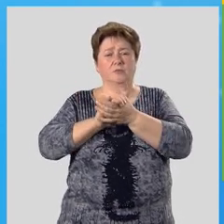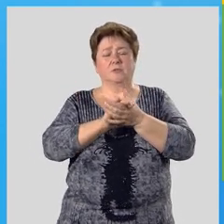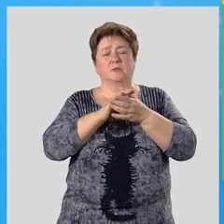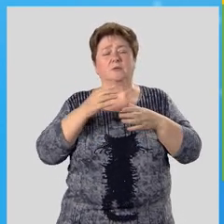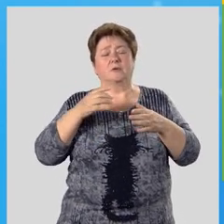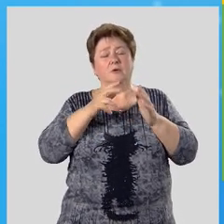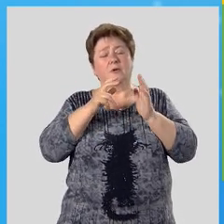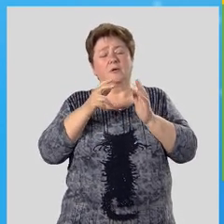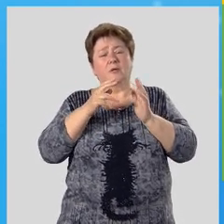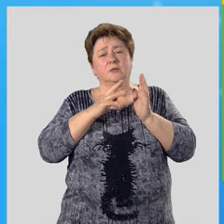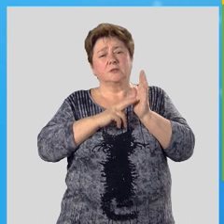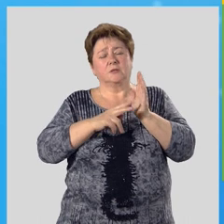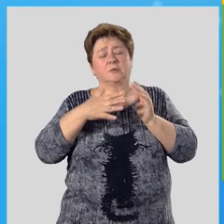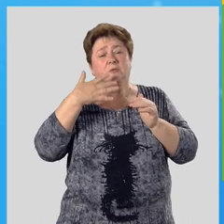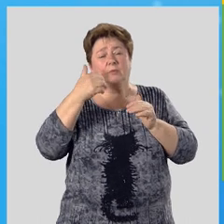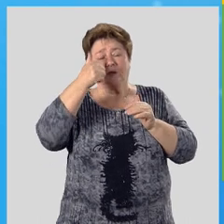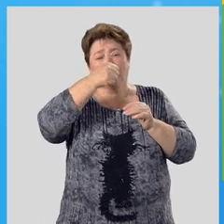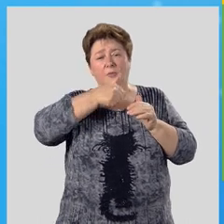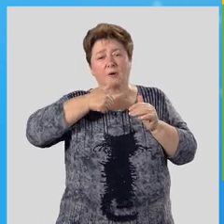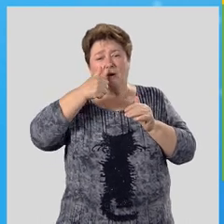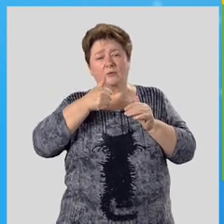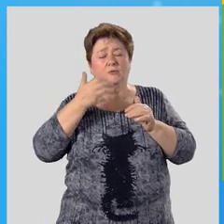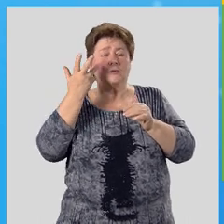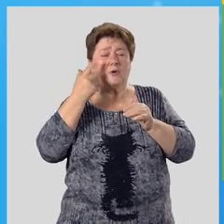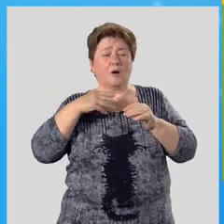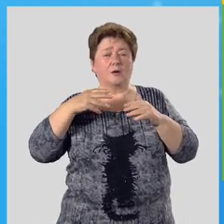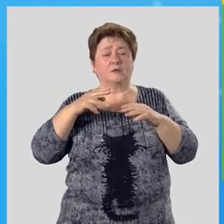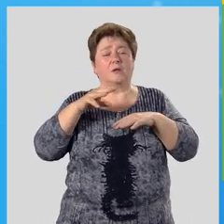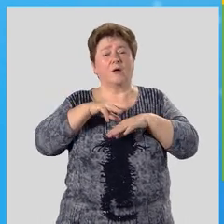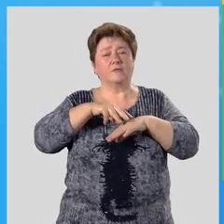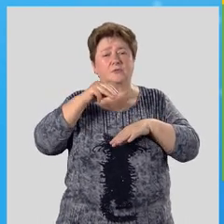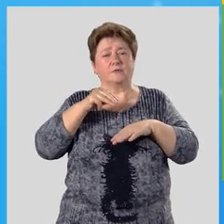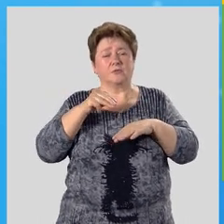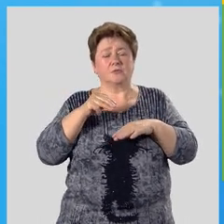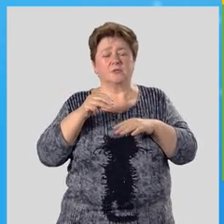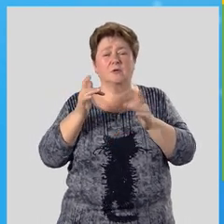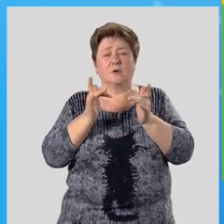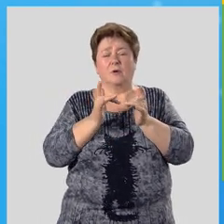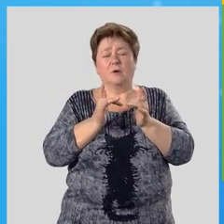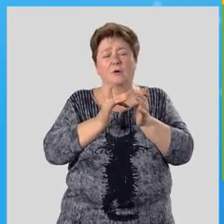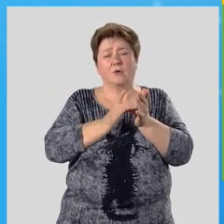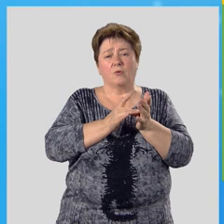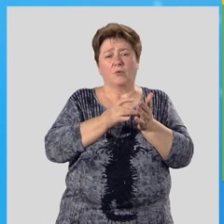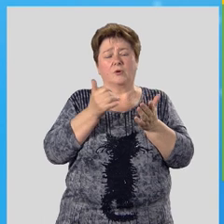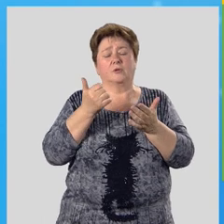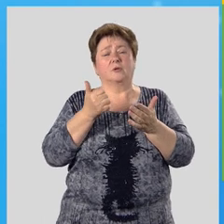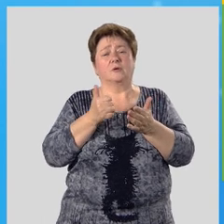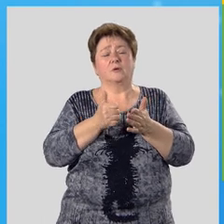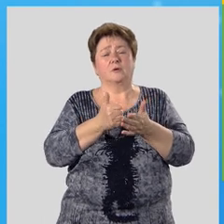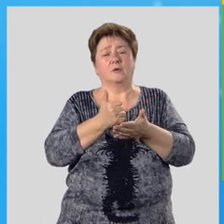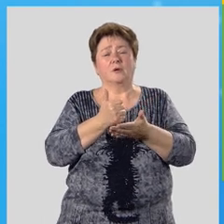в 1875 году, когда в Швеции около города